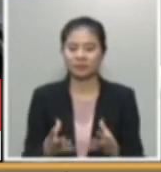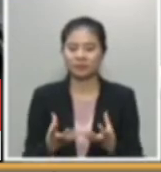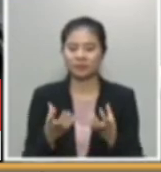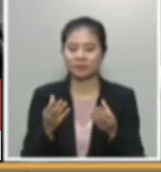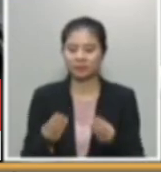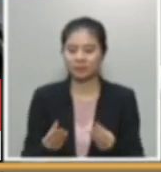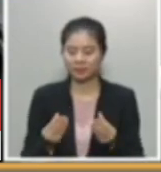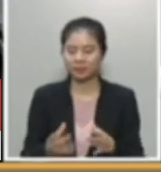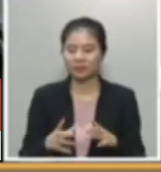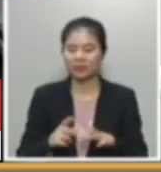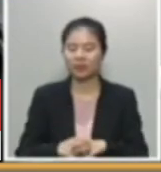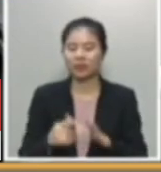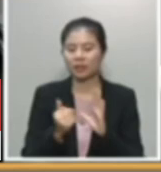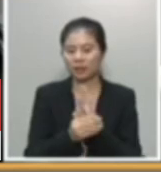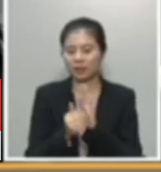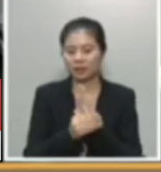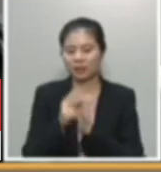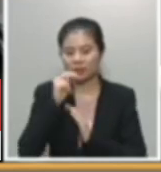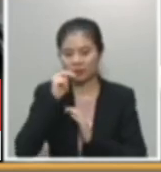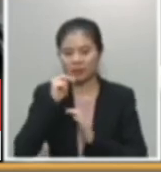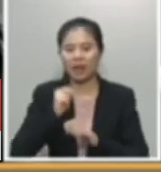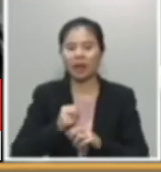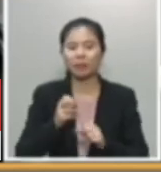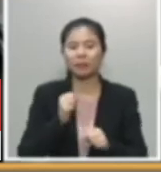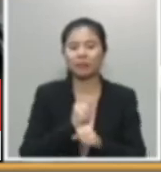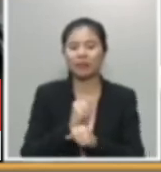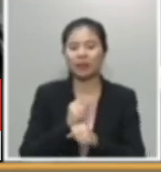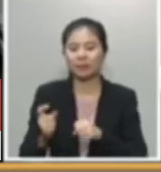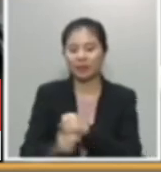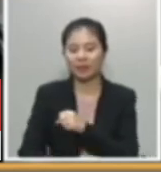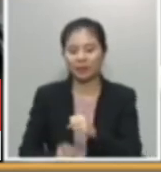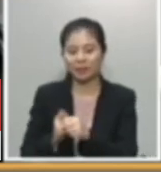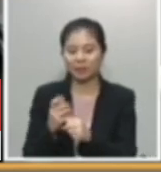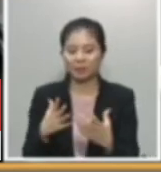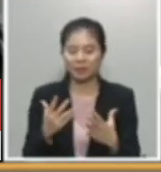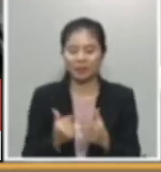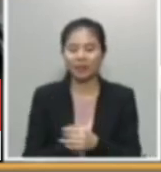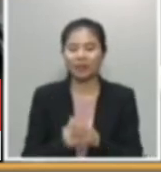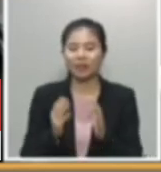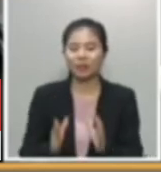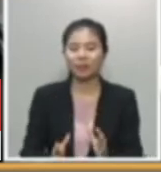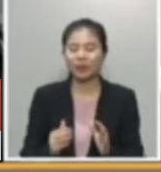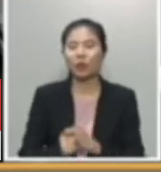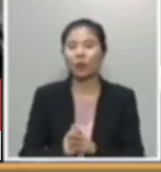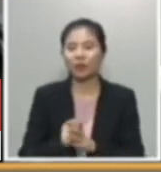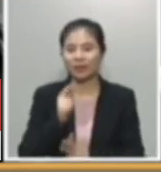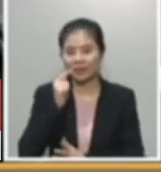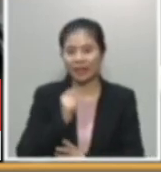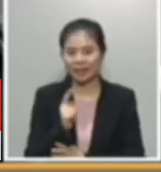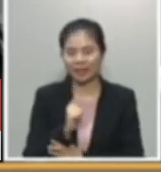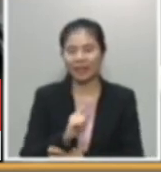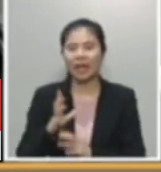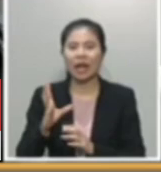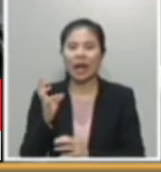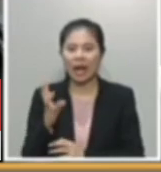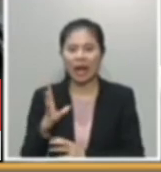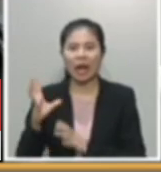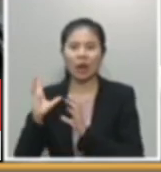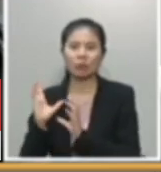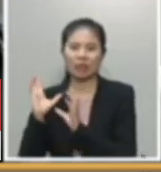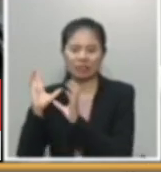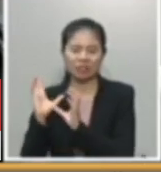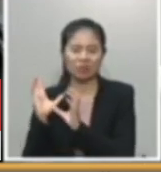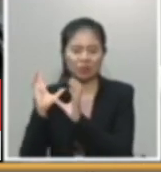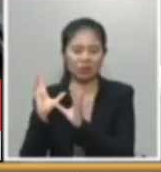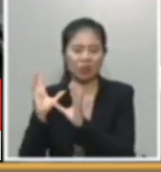ที่อีสานไม่มีน้ำทำนาตามชานชลามีมนุษย์พันธุ์ไทยแบกข้าวสารใส่บ่าแล้ว